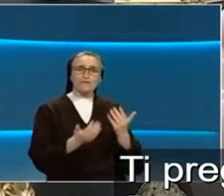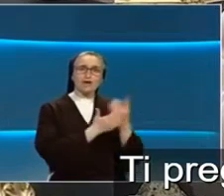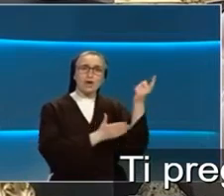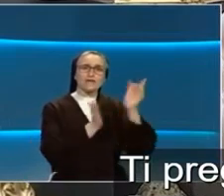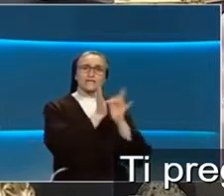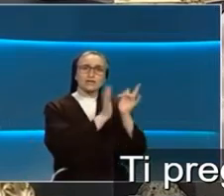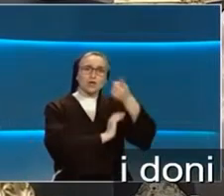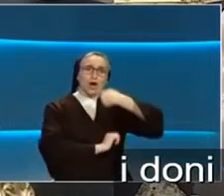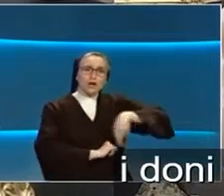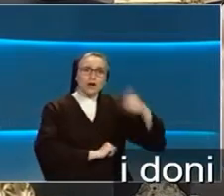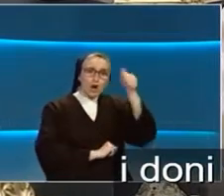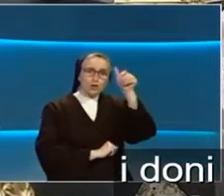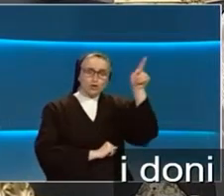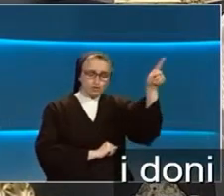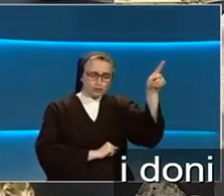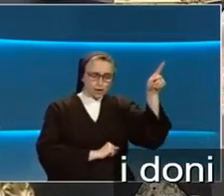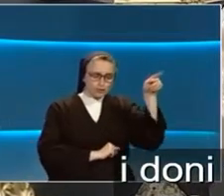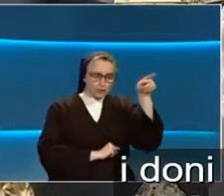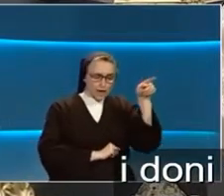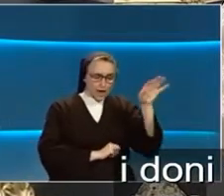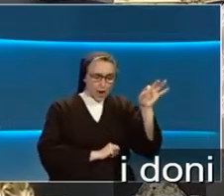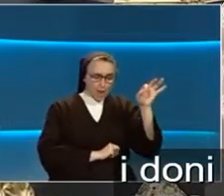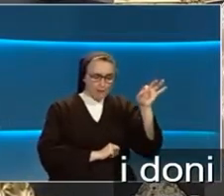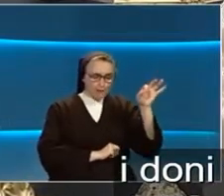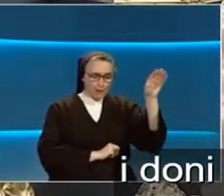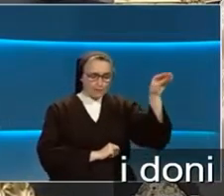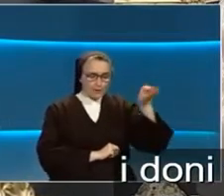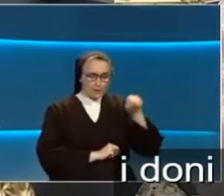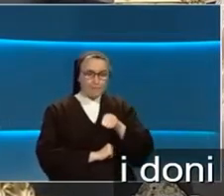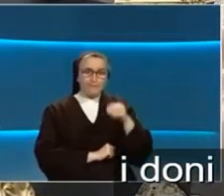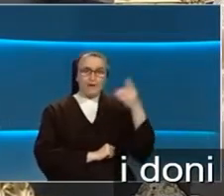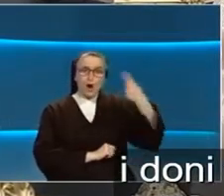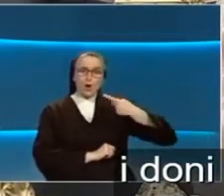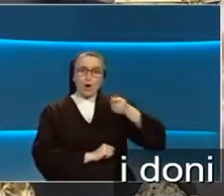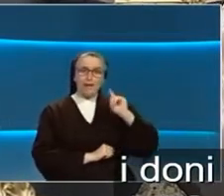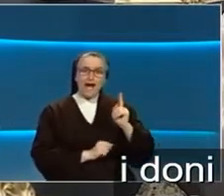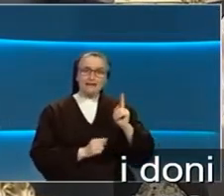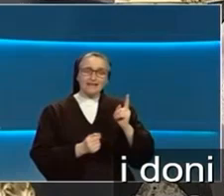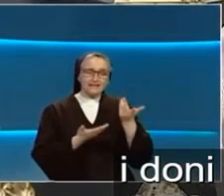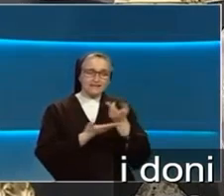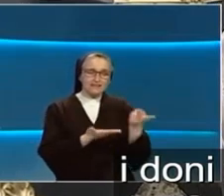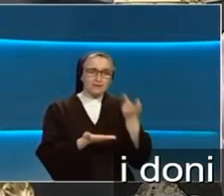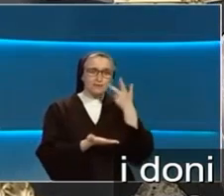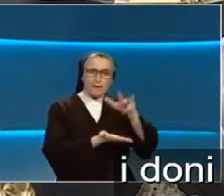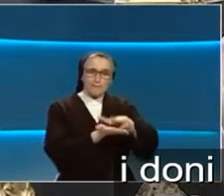nostri Iesu Christi, cuius mandato ec misteria celebramus.